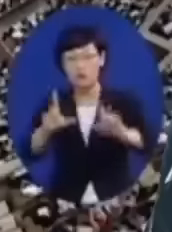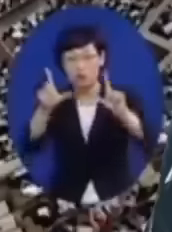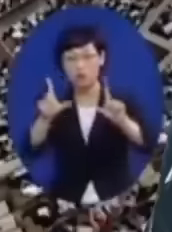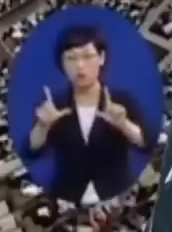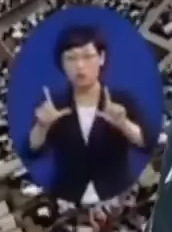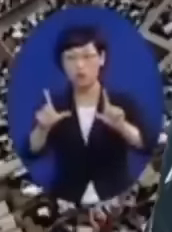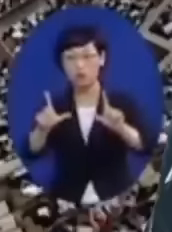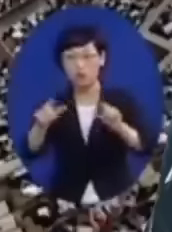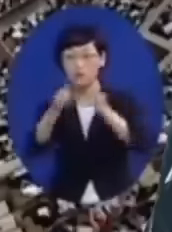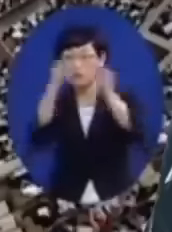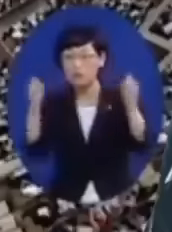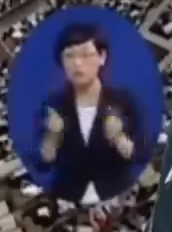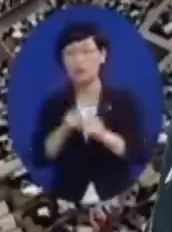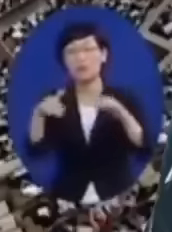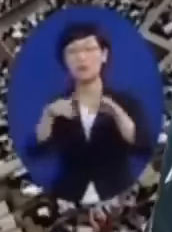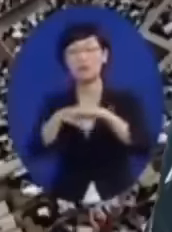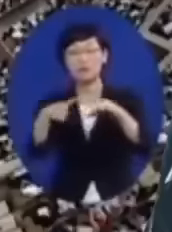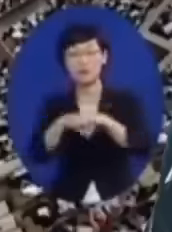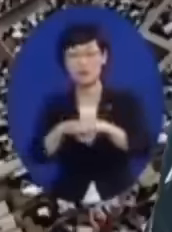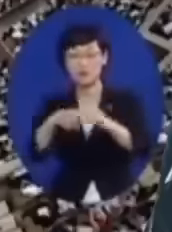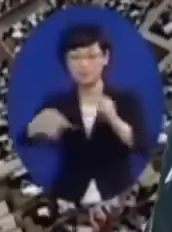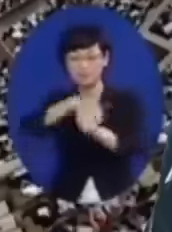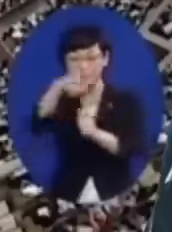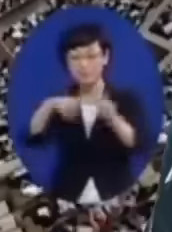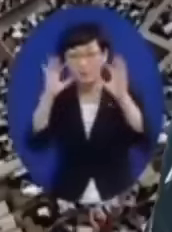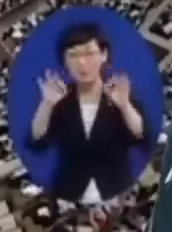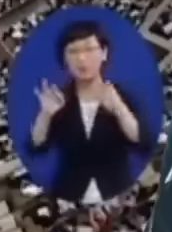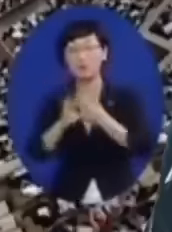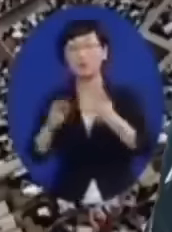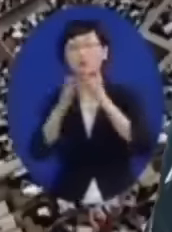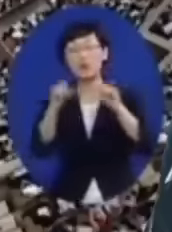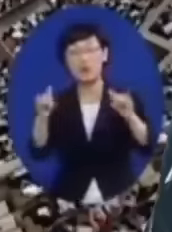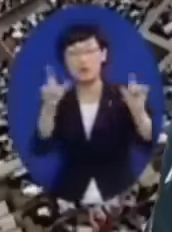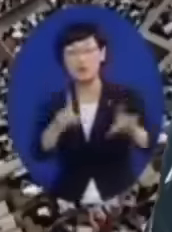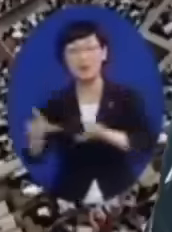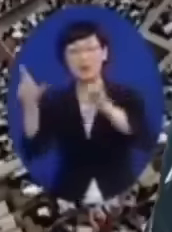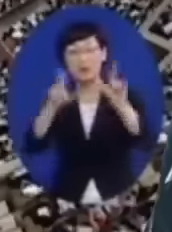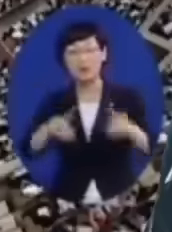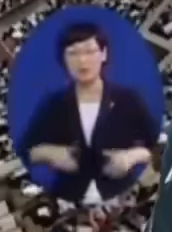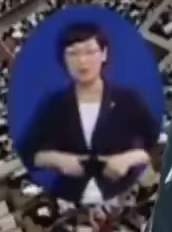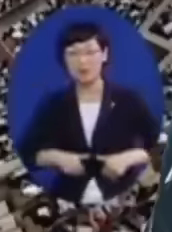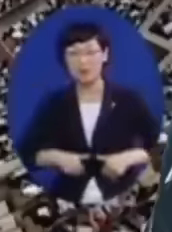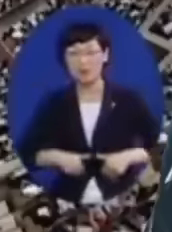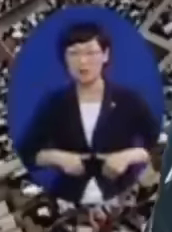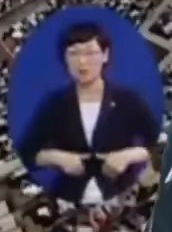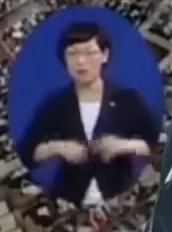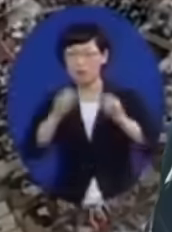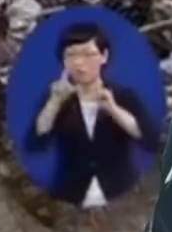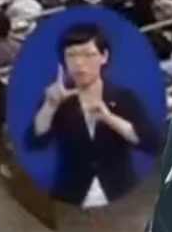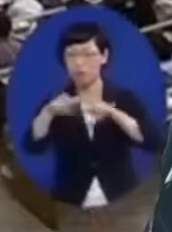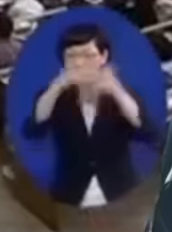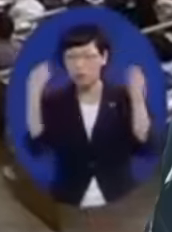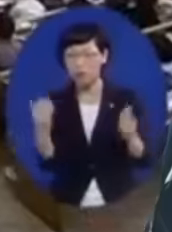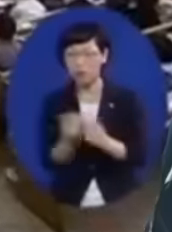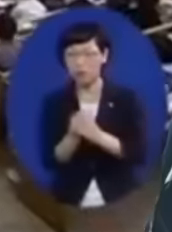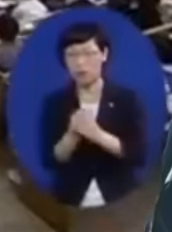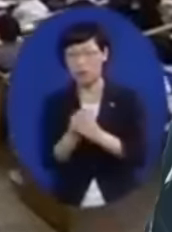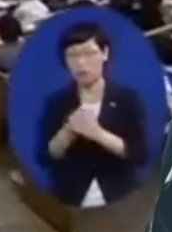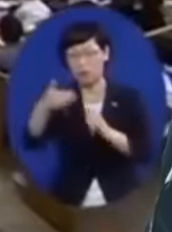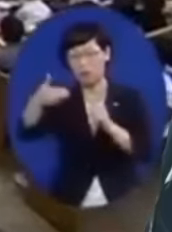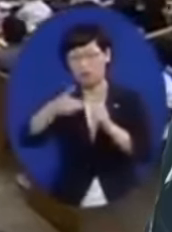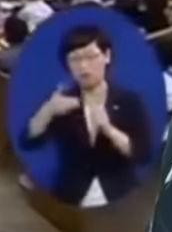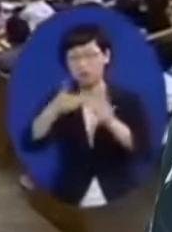주변의 사회 문화적 환경은 인간이 살아가는 데 필요한 거의 모든 것을 제공해